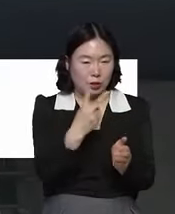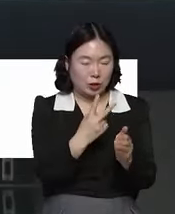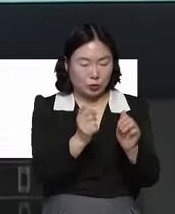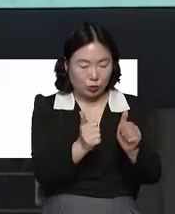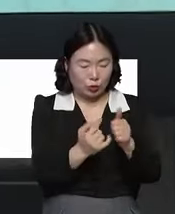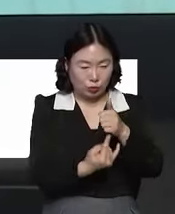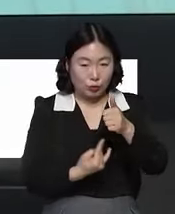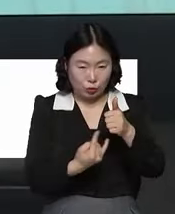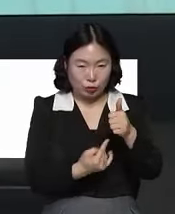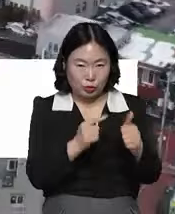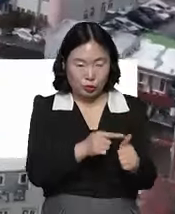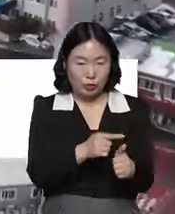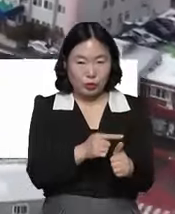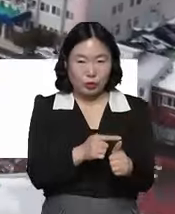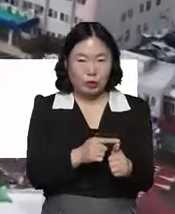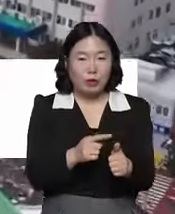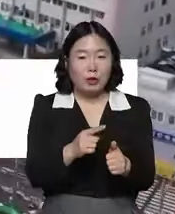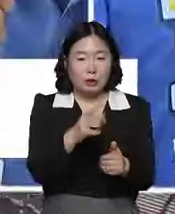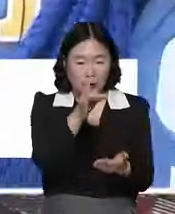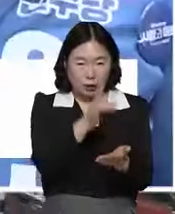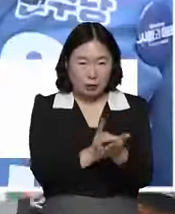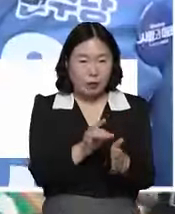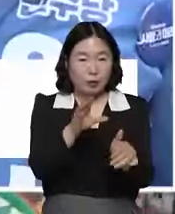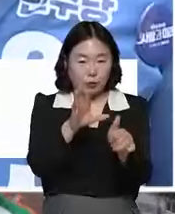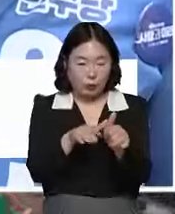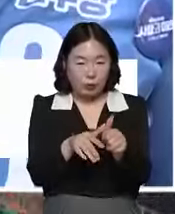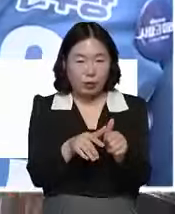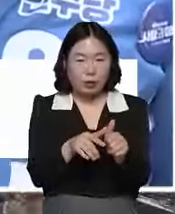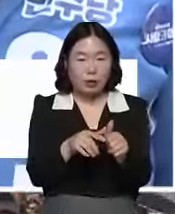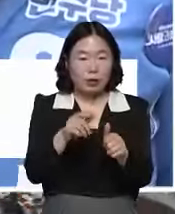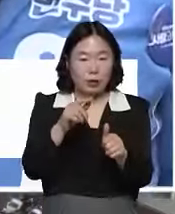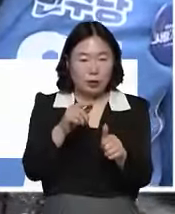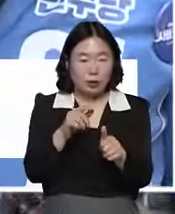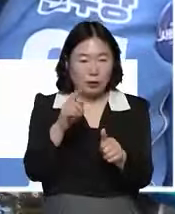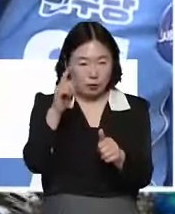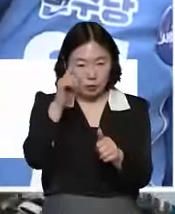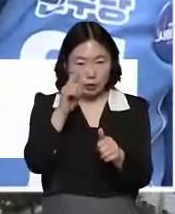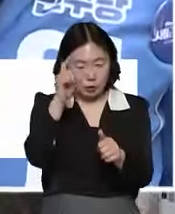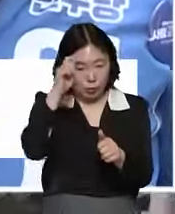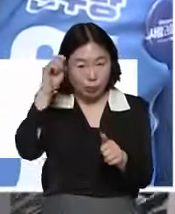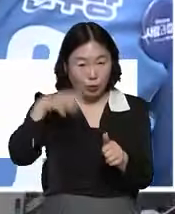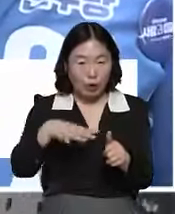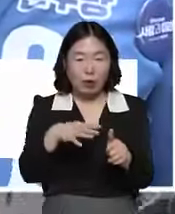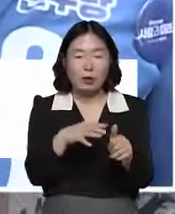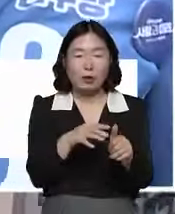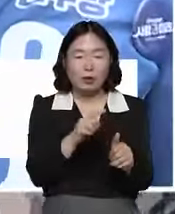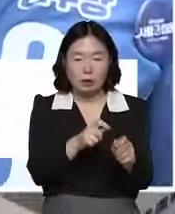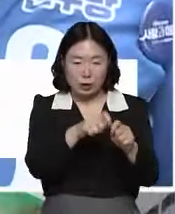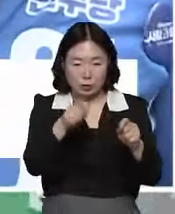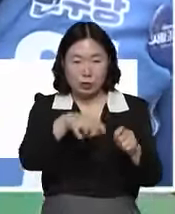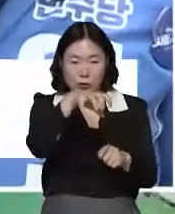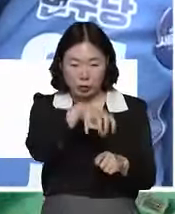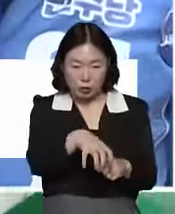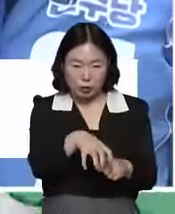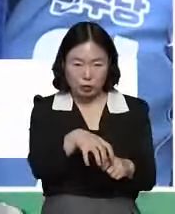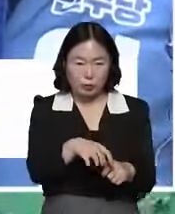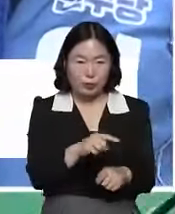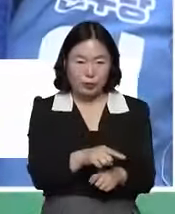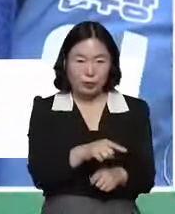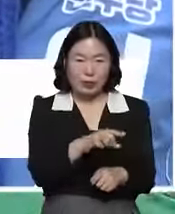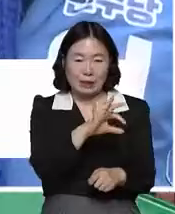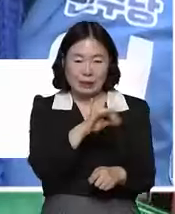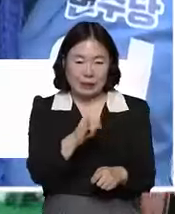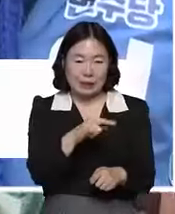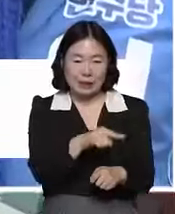전남 담양 한평 영광 장성에서 이개호 의원과 박노원 전 대통령 비서실 행정관 이석형 전 한평